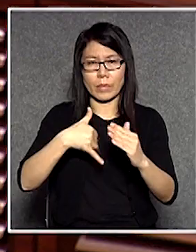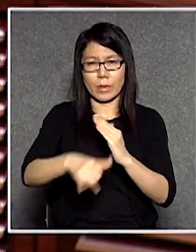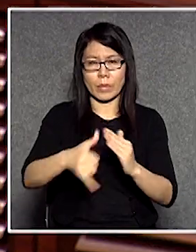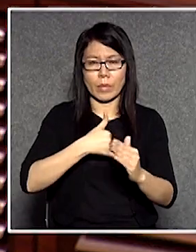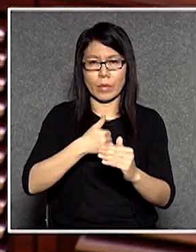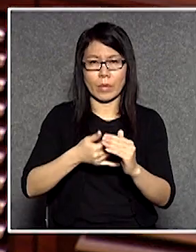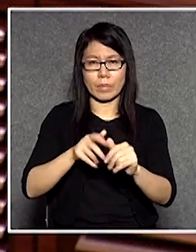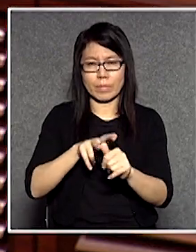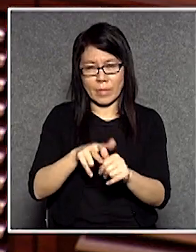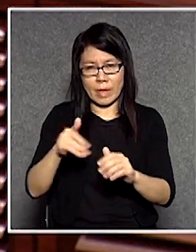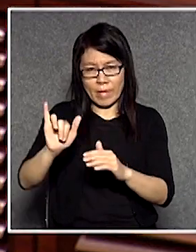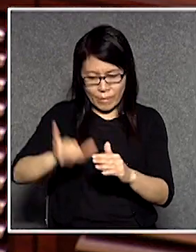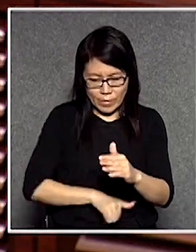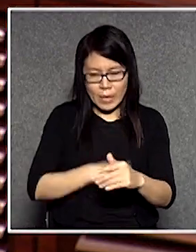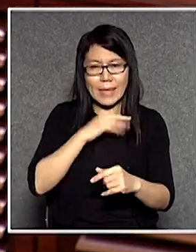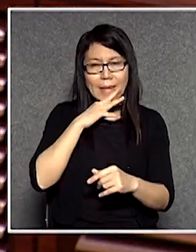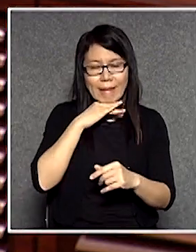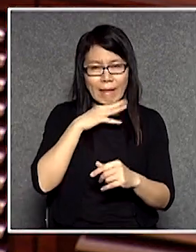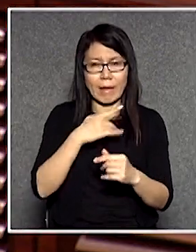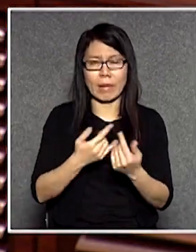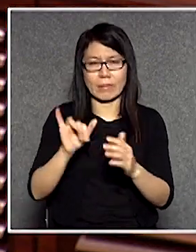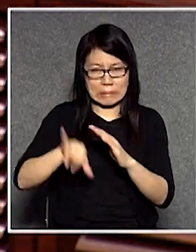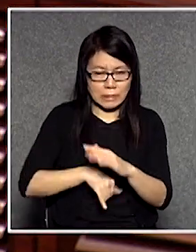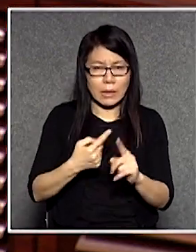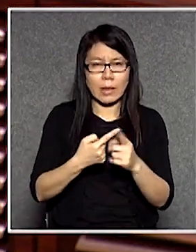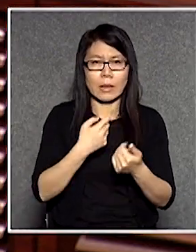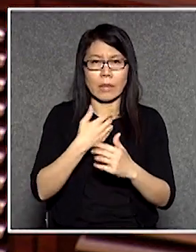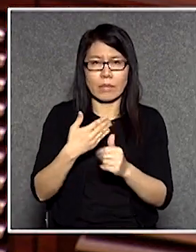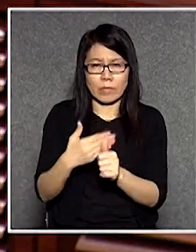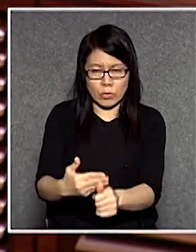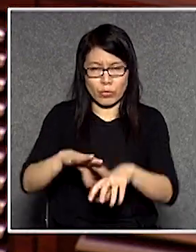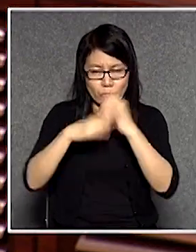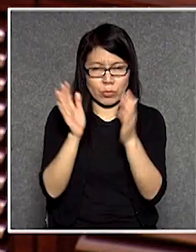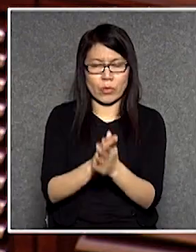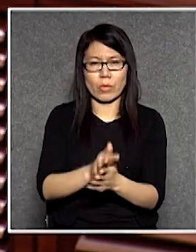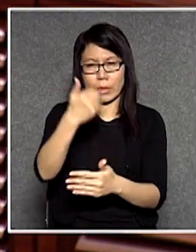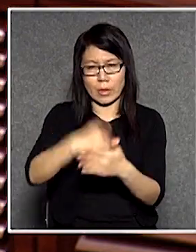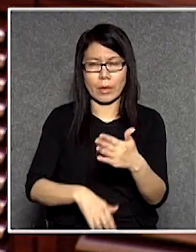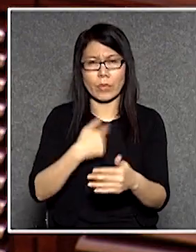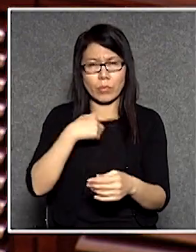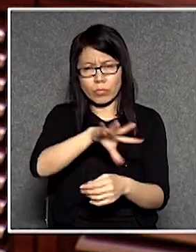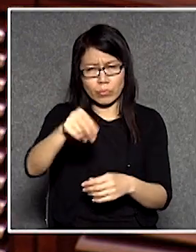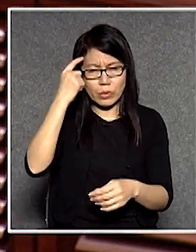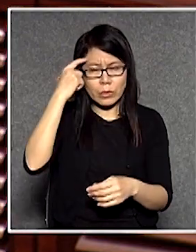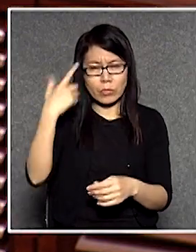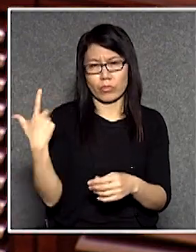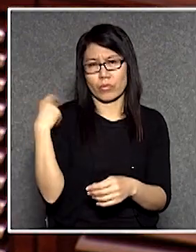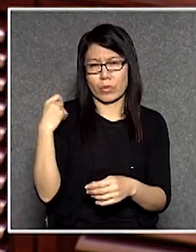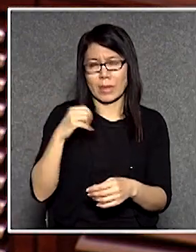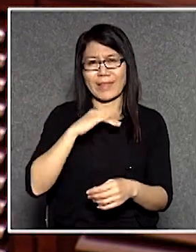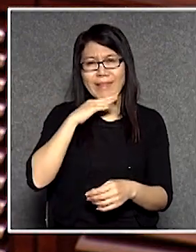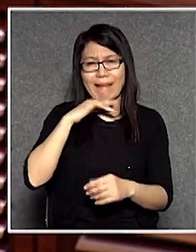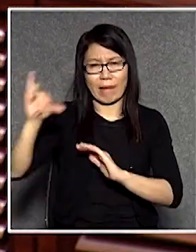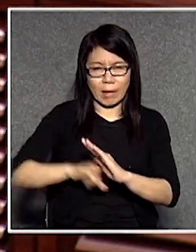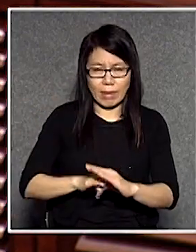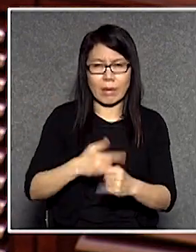留，假難民遣返費通通削減。大家都知道，近期假難民事件